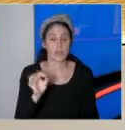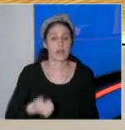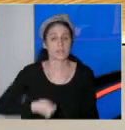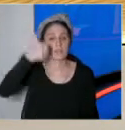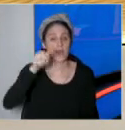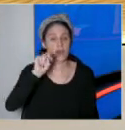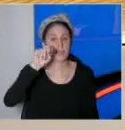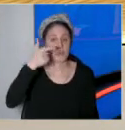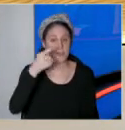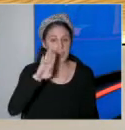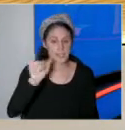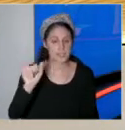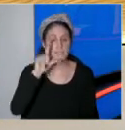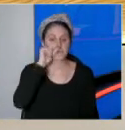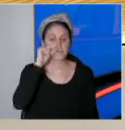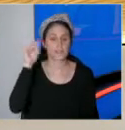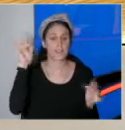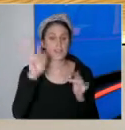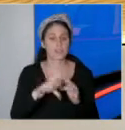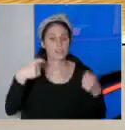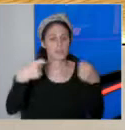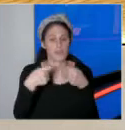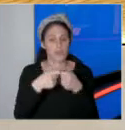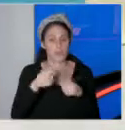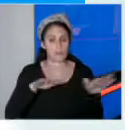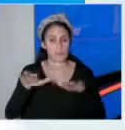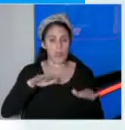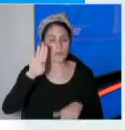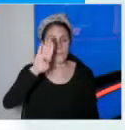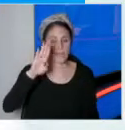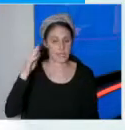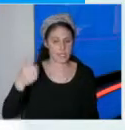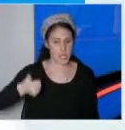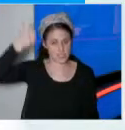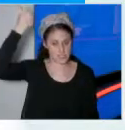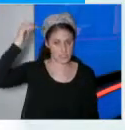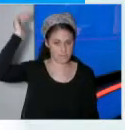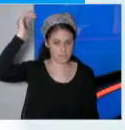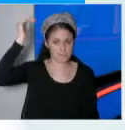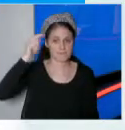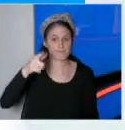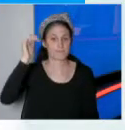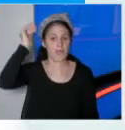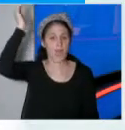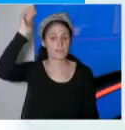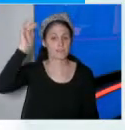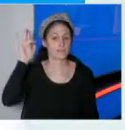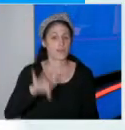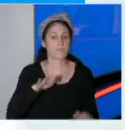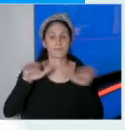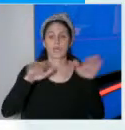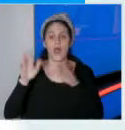הוא מצייץ נגד שותפו לממשלה, בני גנץ, ומצייץ כך. גנץ מונע מהממשלה להסדיר את ההתיישבות